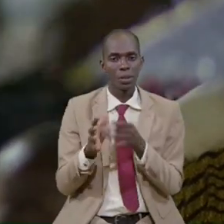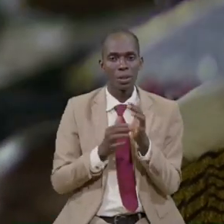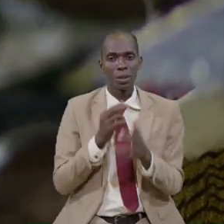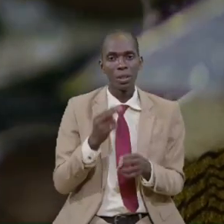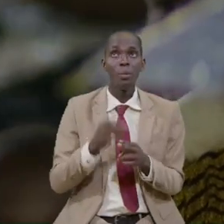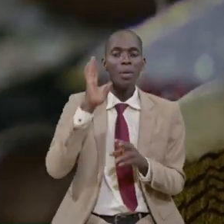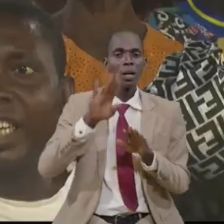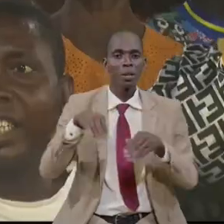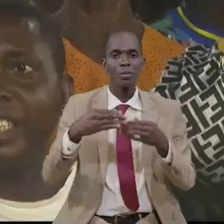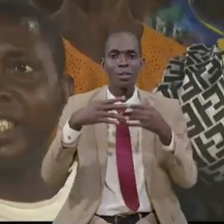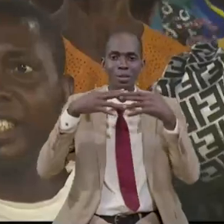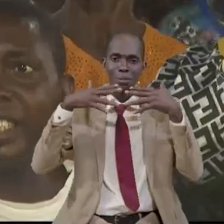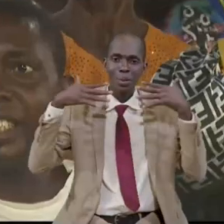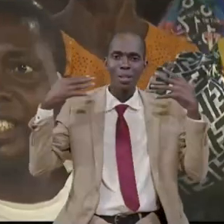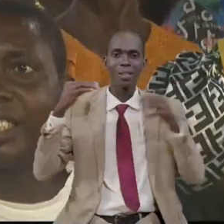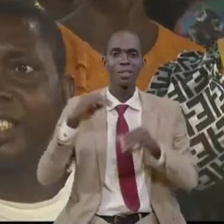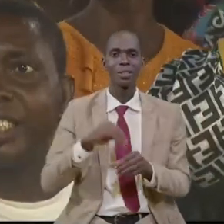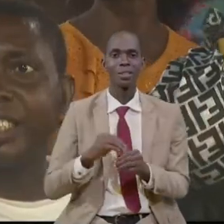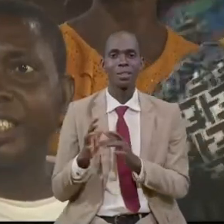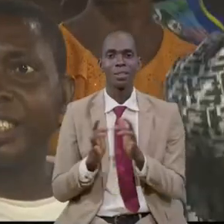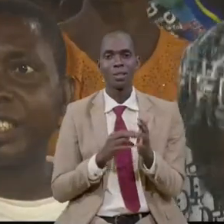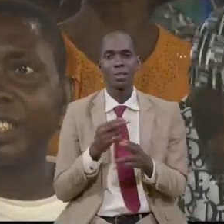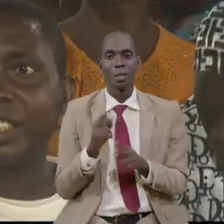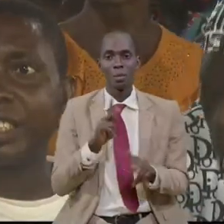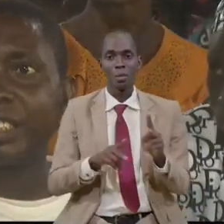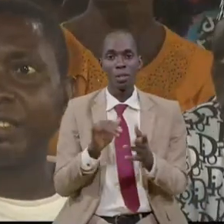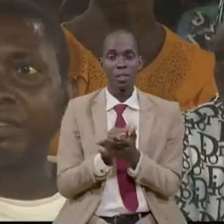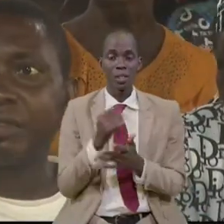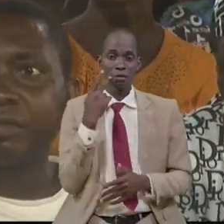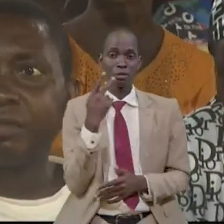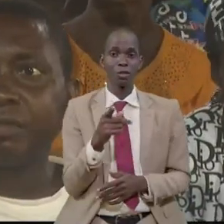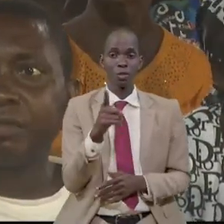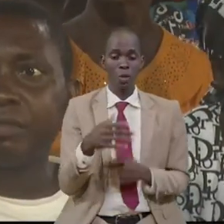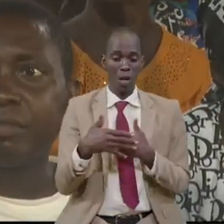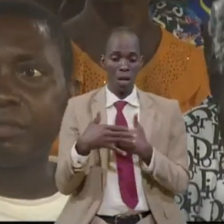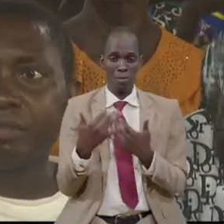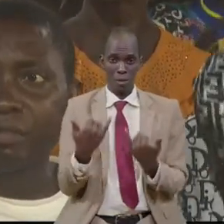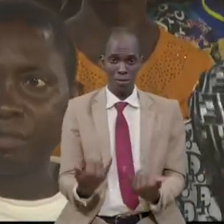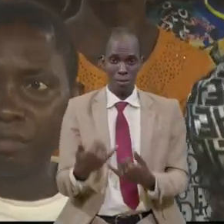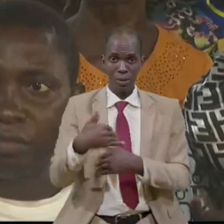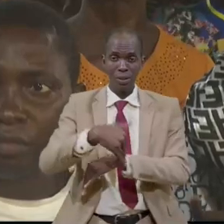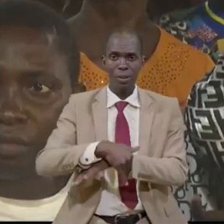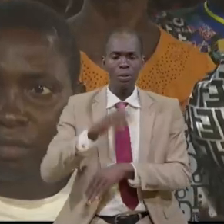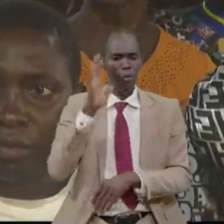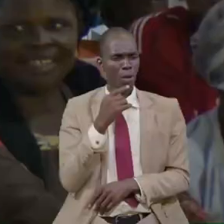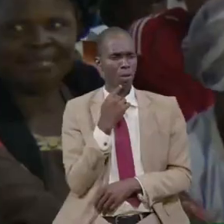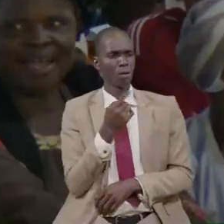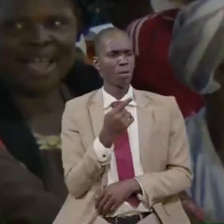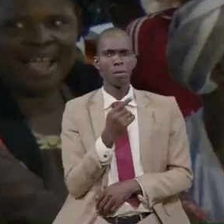sourire dans votre visage et les gens qui vous voient après ce soir, ils diront